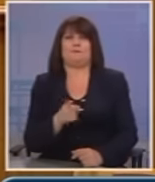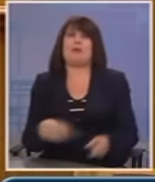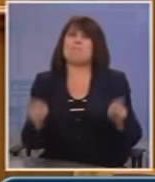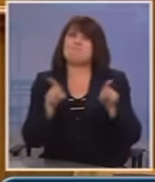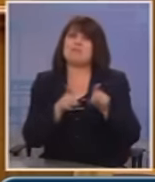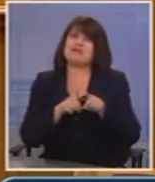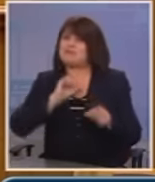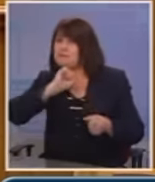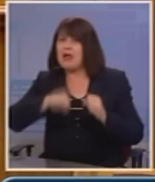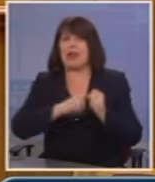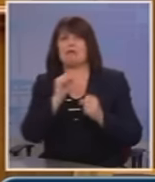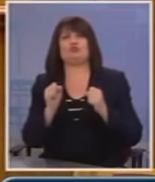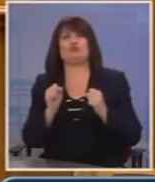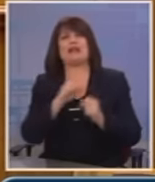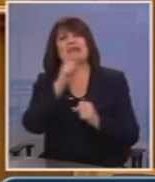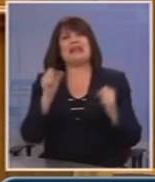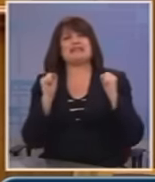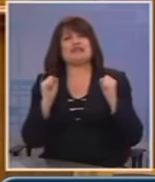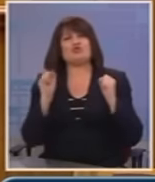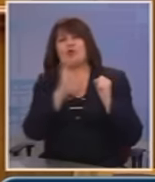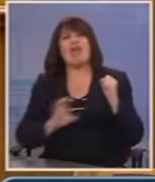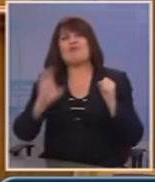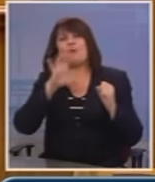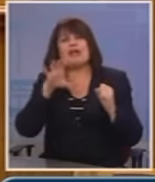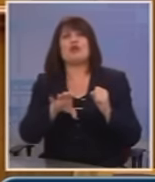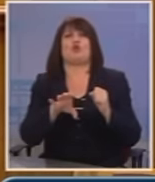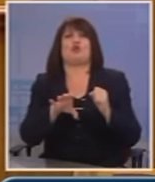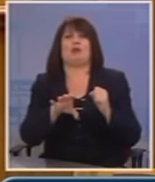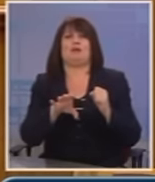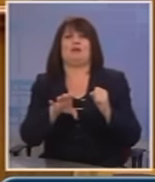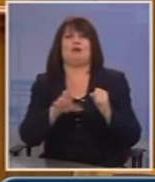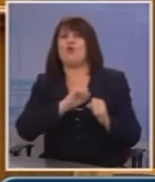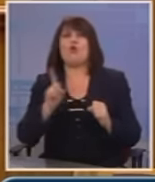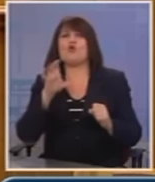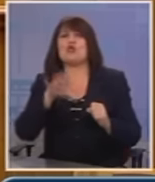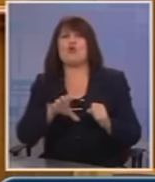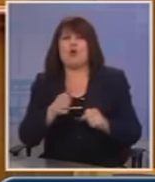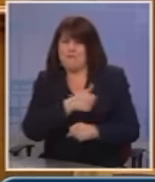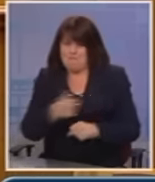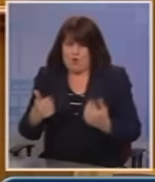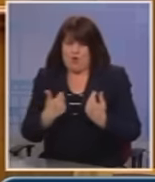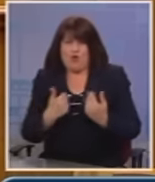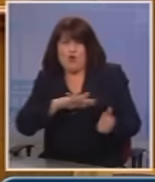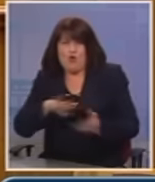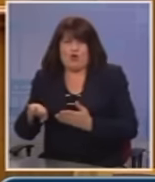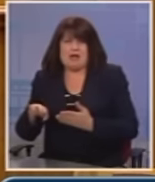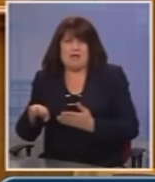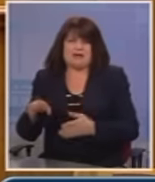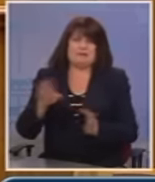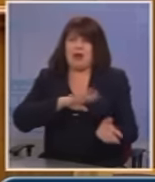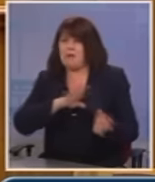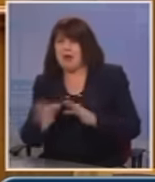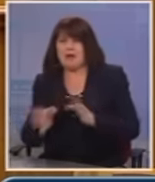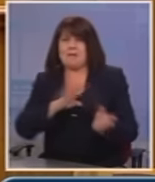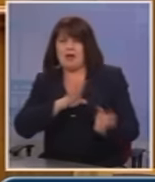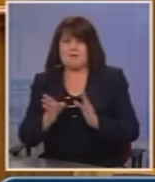θα παλέψουμε για να ζήσουν σε μια ευρωπαϊκή χώρα και όχι χώρα απομονωμένη, εκρεμές ανάμεσα